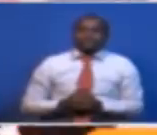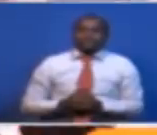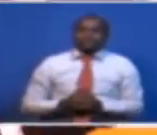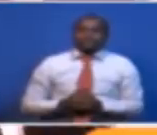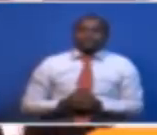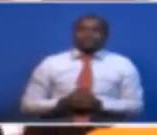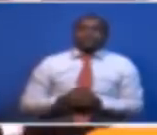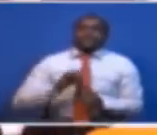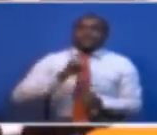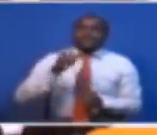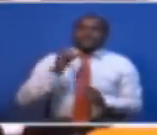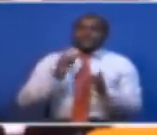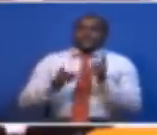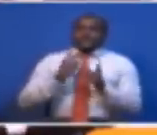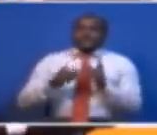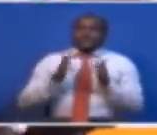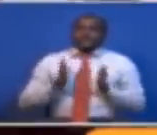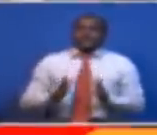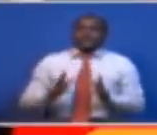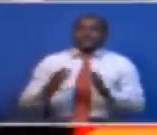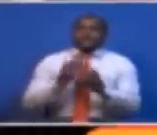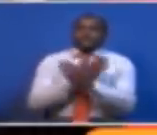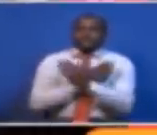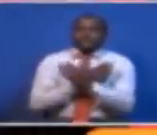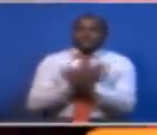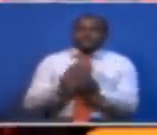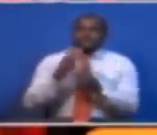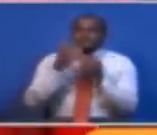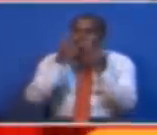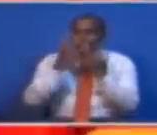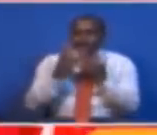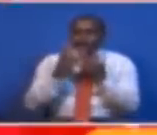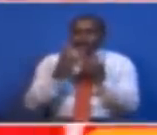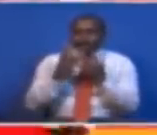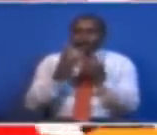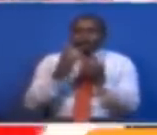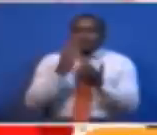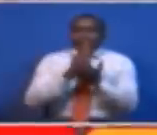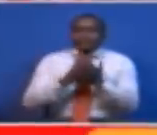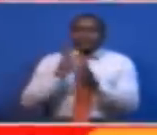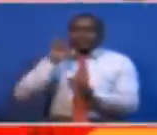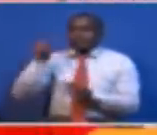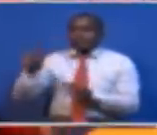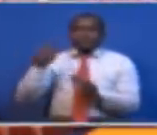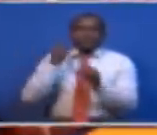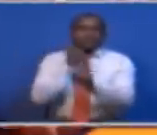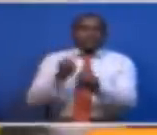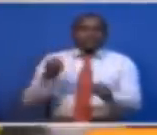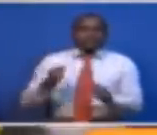Mwanariadha wenzake walipofika walikuwa na huzuni, wengi wakishindwa kutazama mwili wake.